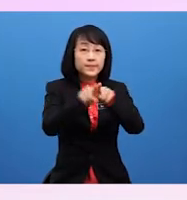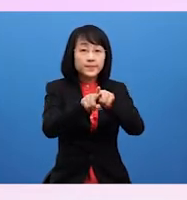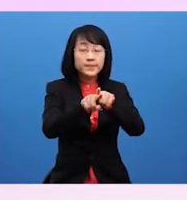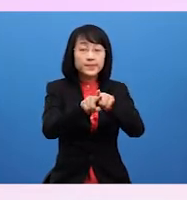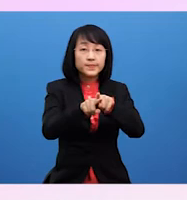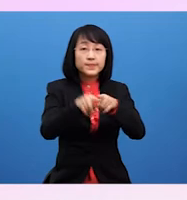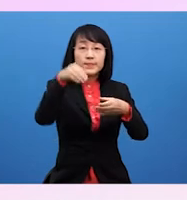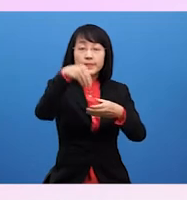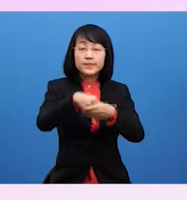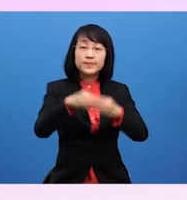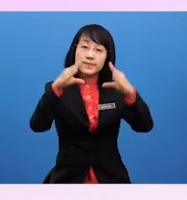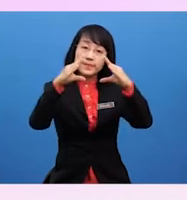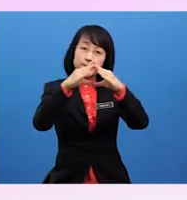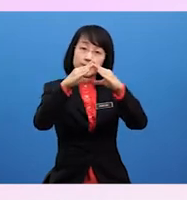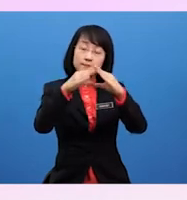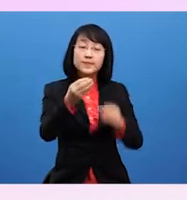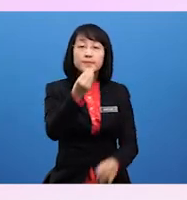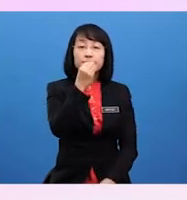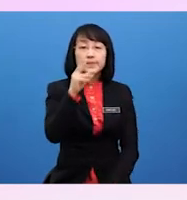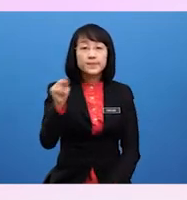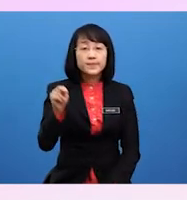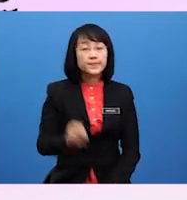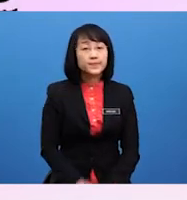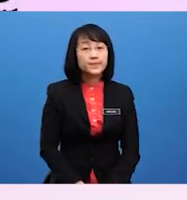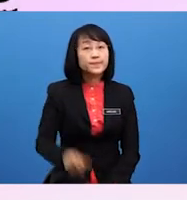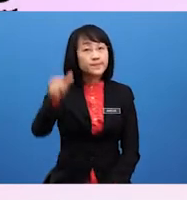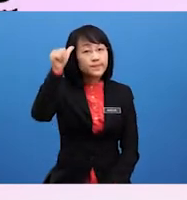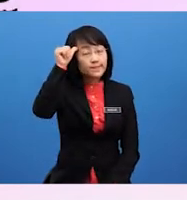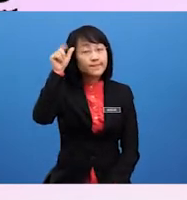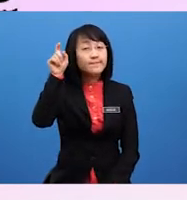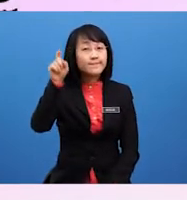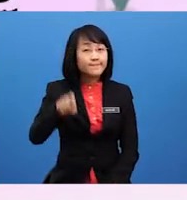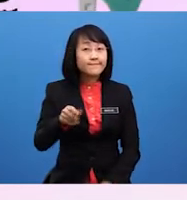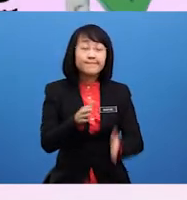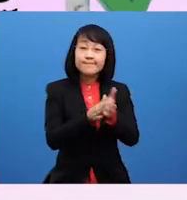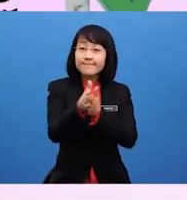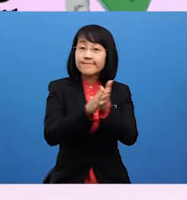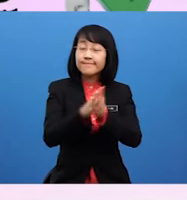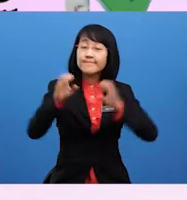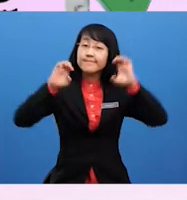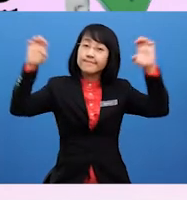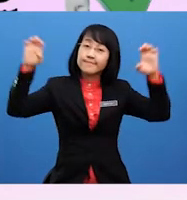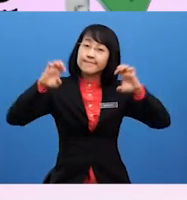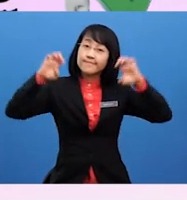piramid makanan. Selain itu, Aiman juga perlulah rajin bersenam.